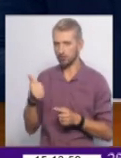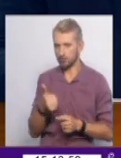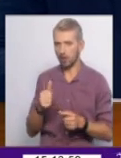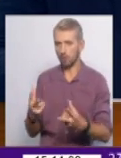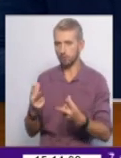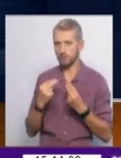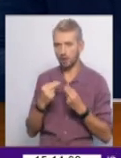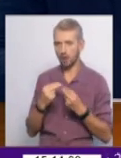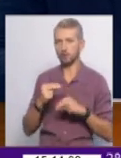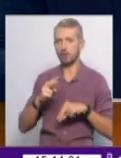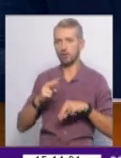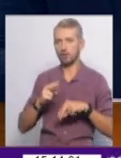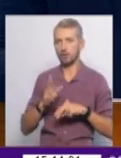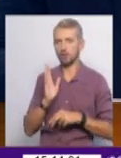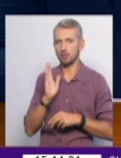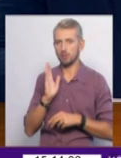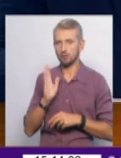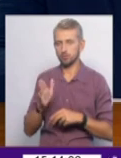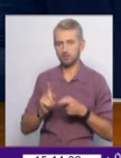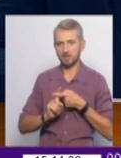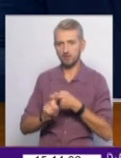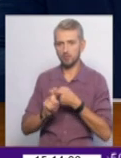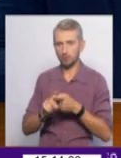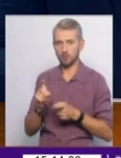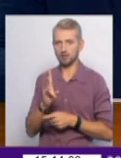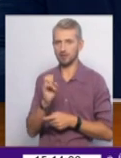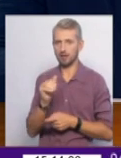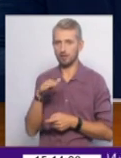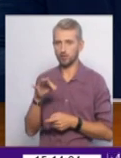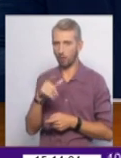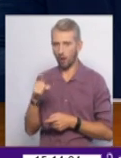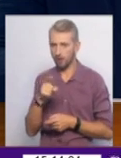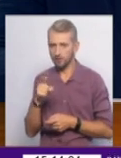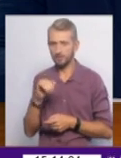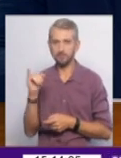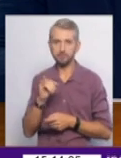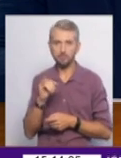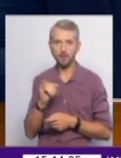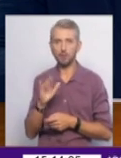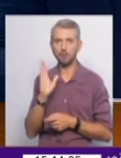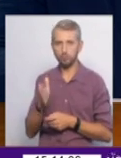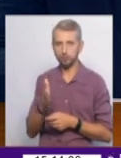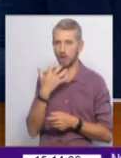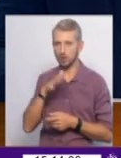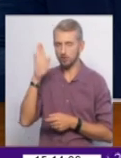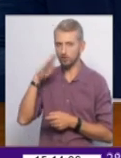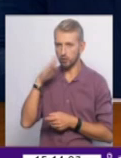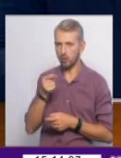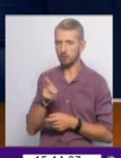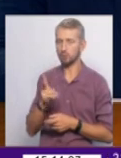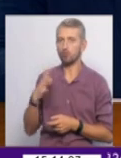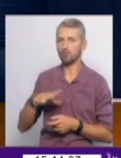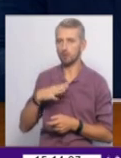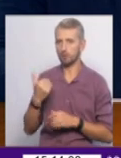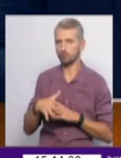нам налагодити зв'язок з Нафтогазом і дійсно увімкнути гарячу воду тим, хто чекає на